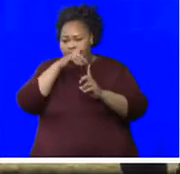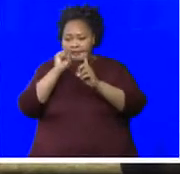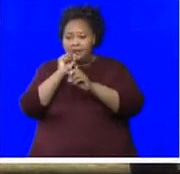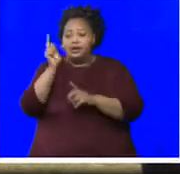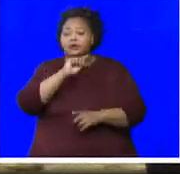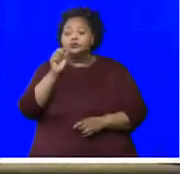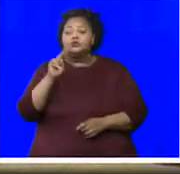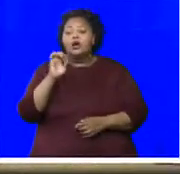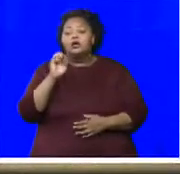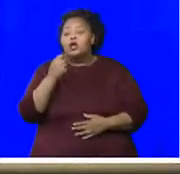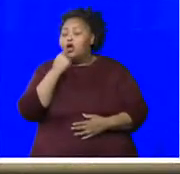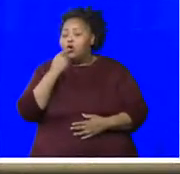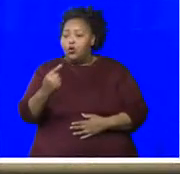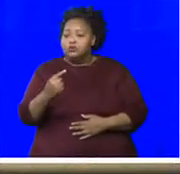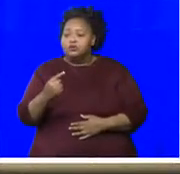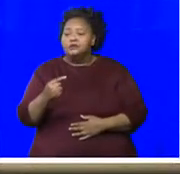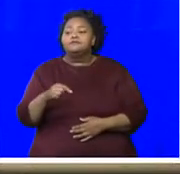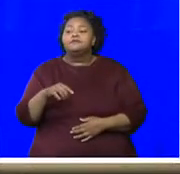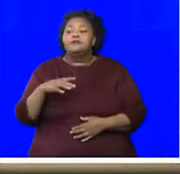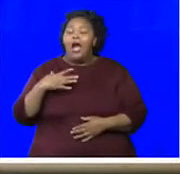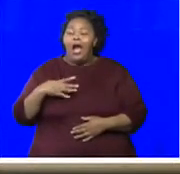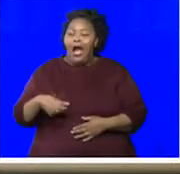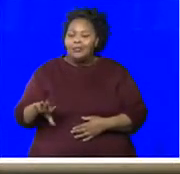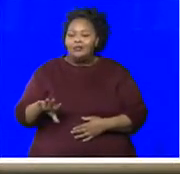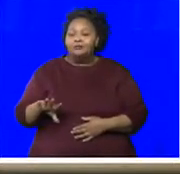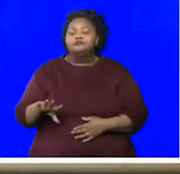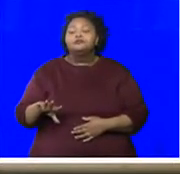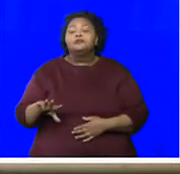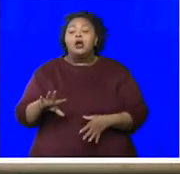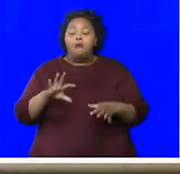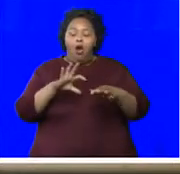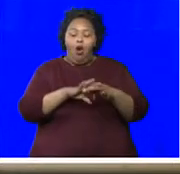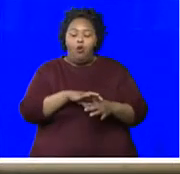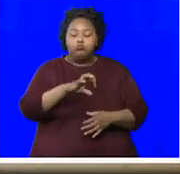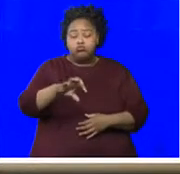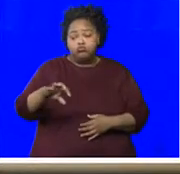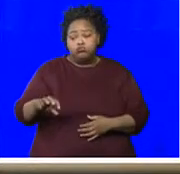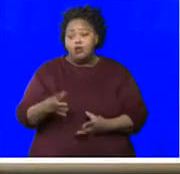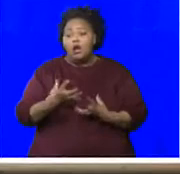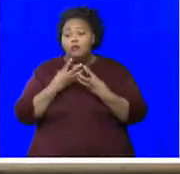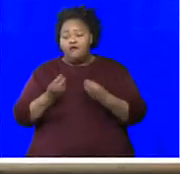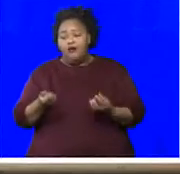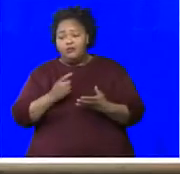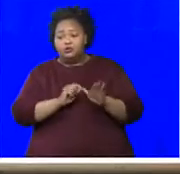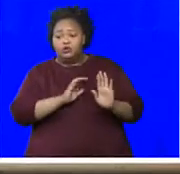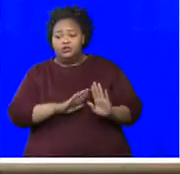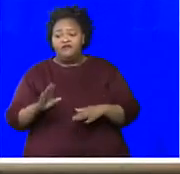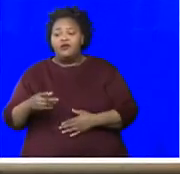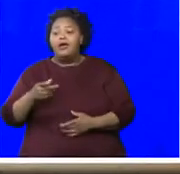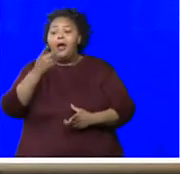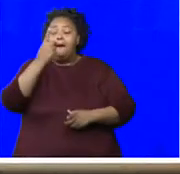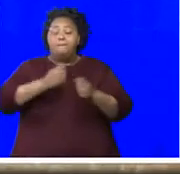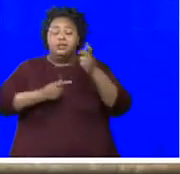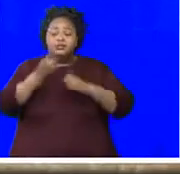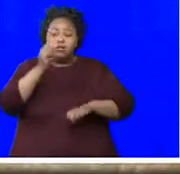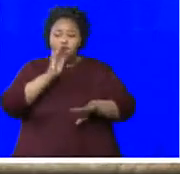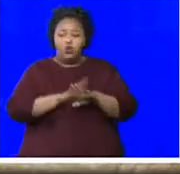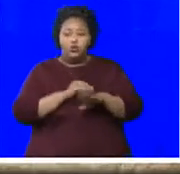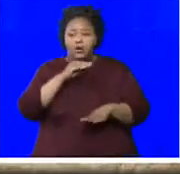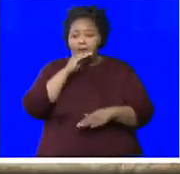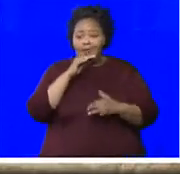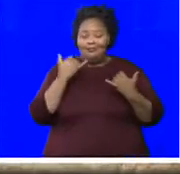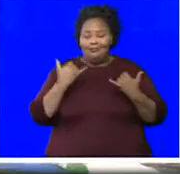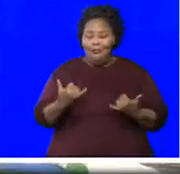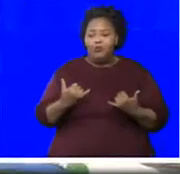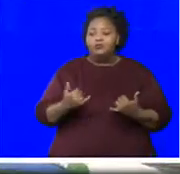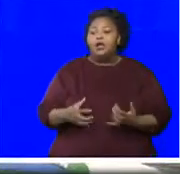laba lutholako lubisi emakhaya. Loku ke kutowenda ukuthi wonke umfundzi kulesikolo akuthole ukudla